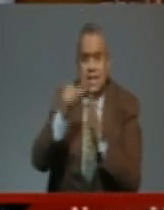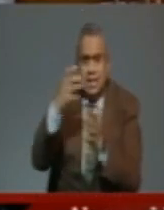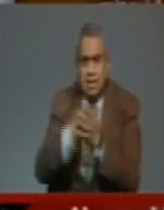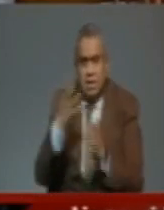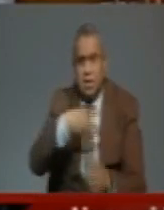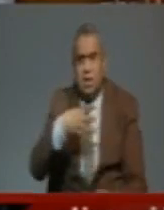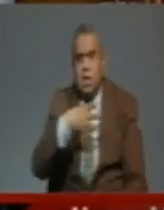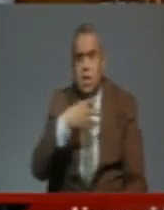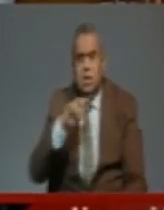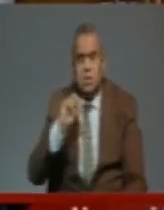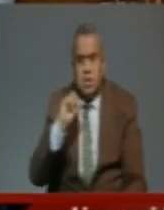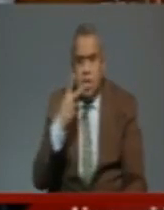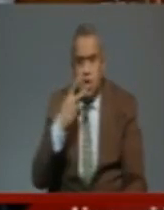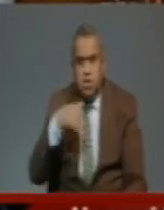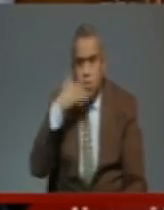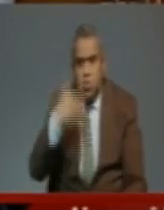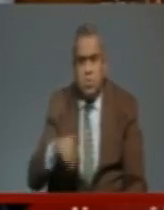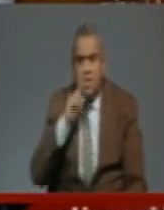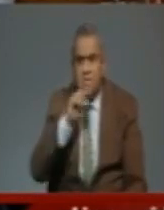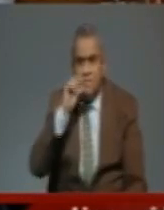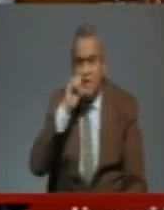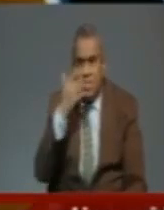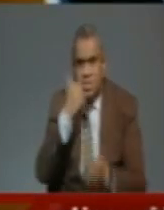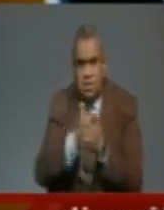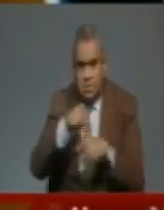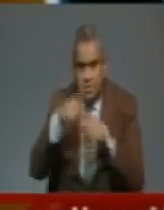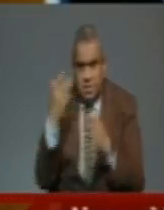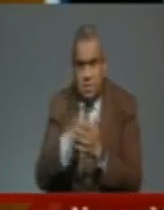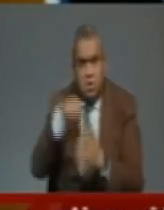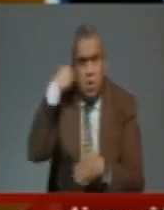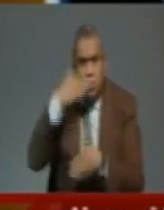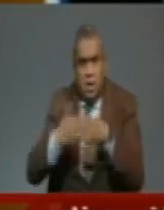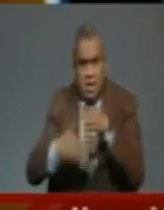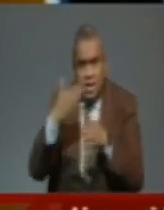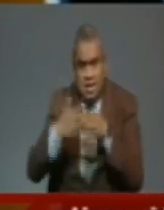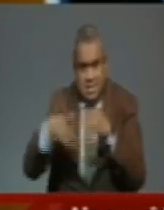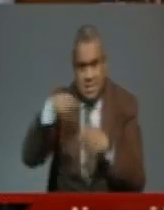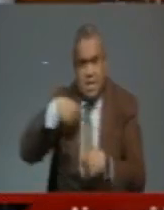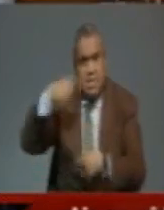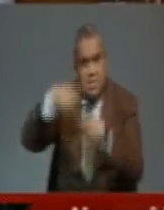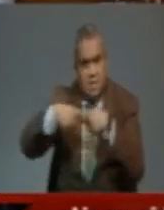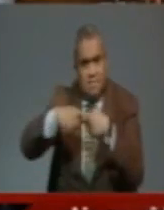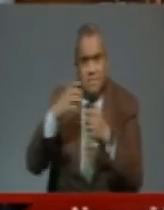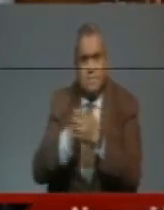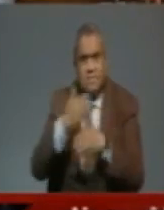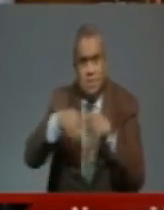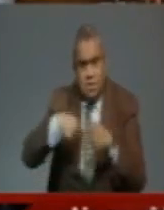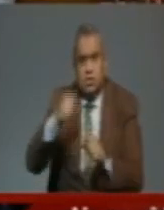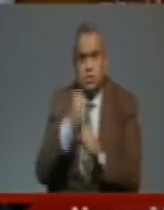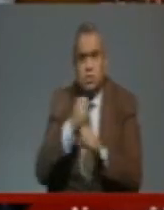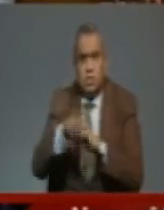14.5 فدان، وفعلا خدناه من وزاره الاسكان وتوصل له المرافق بتاعته كل حاجه وجاهز للطرح ان شاء الله. مينا